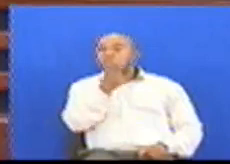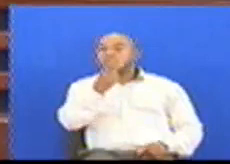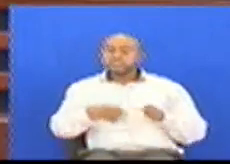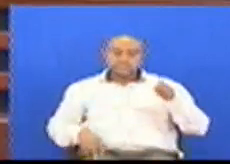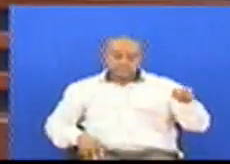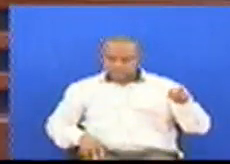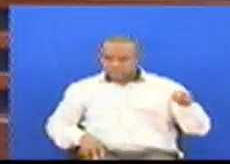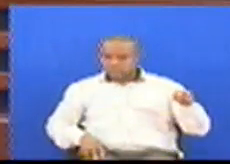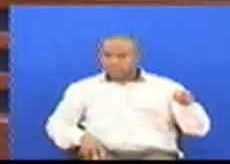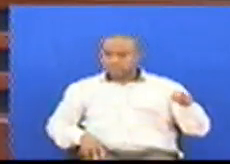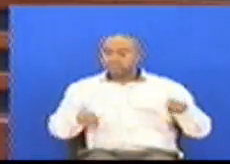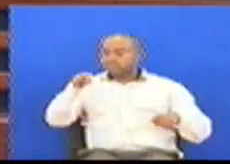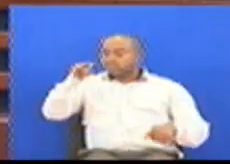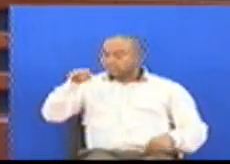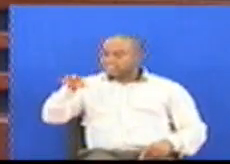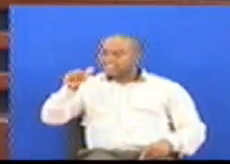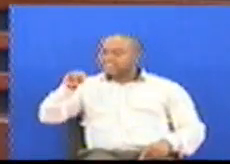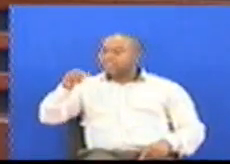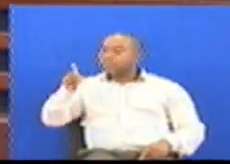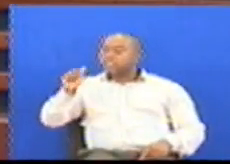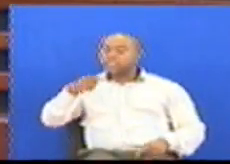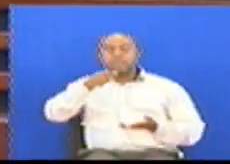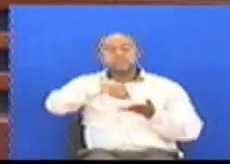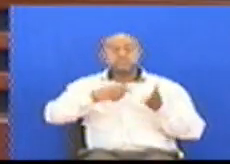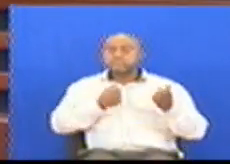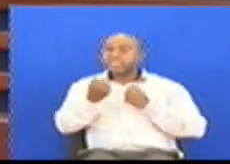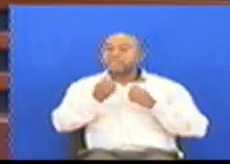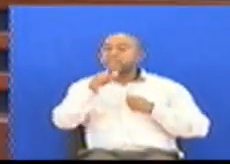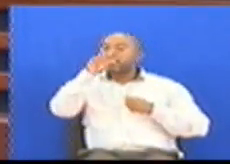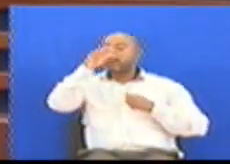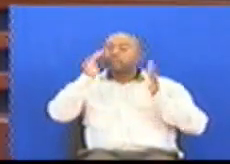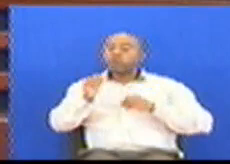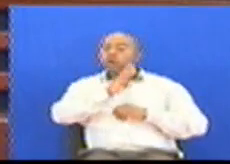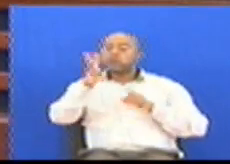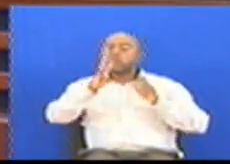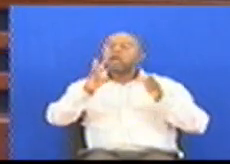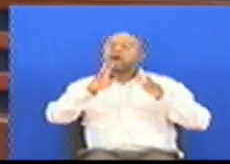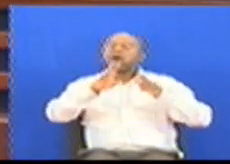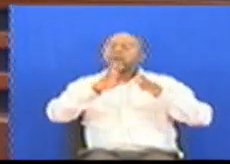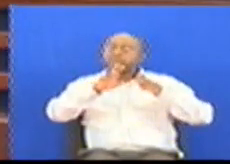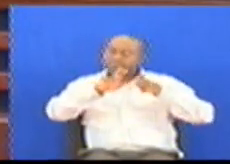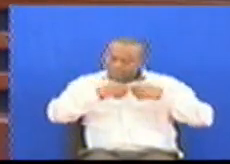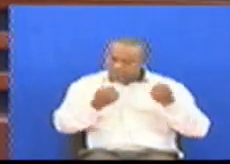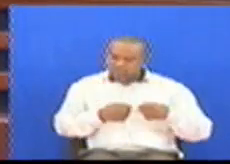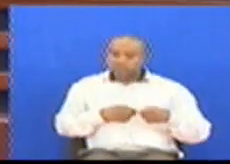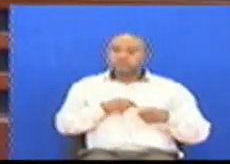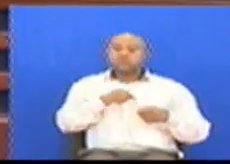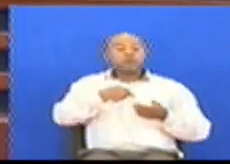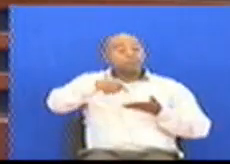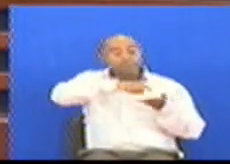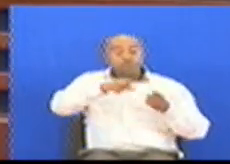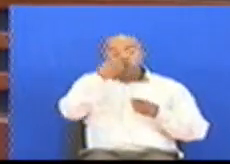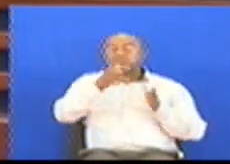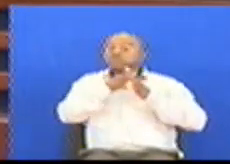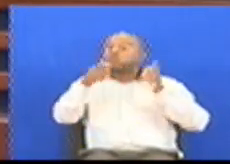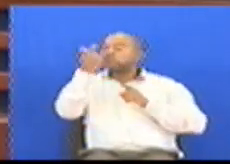lipatikane haraka. Nyamagana ni mjini jamani, msifanye mchezo. Second of the largest city in Tanzania, unaongelea Mwanza mheshimiwa